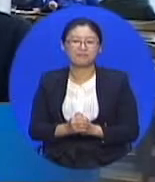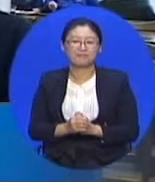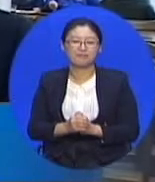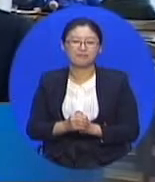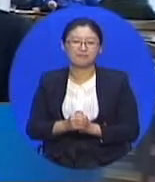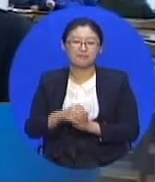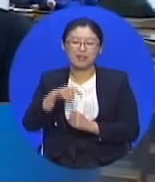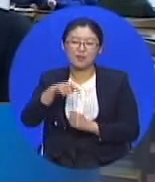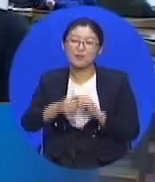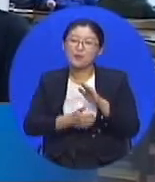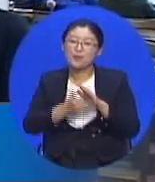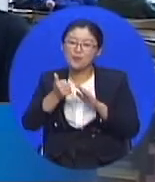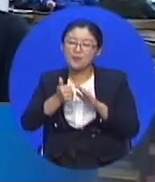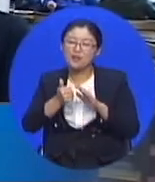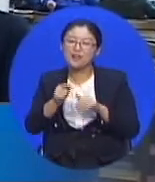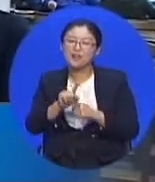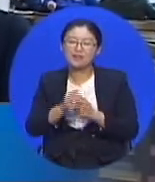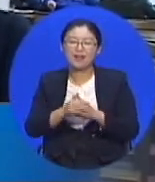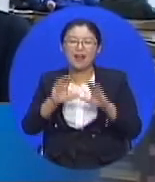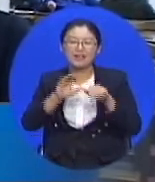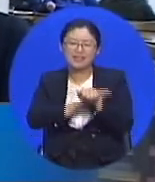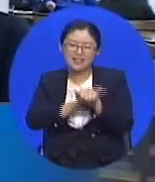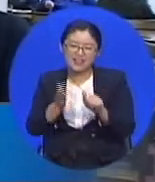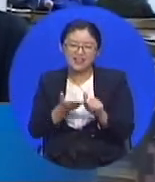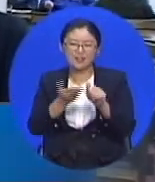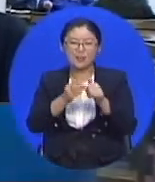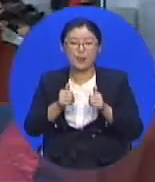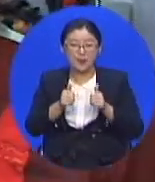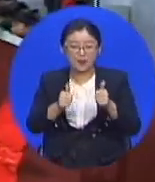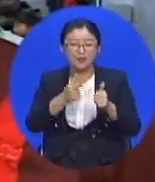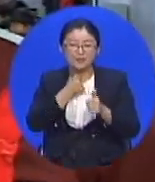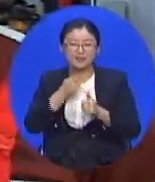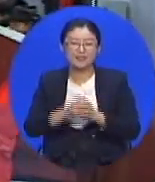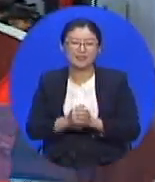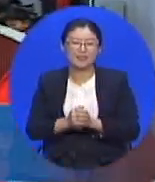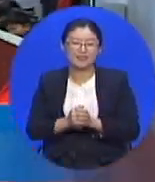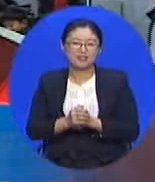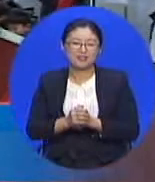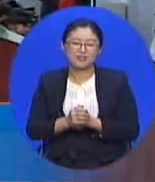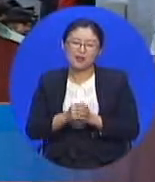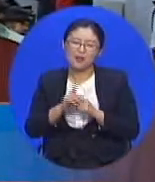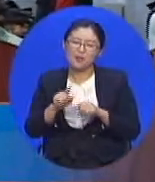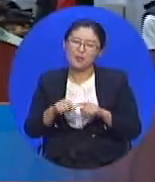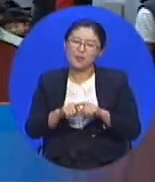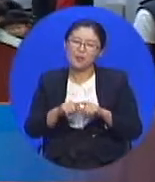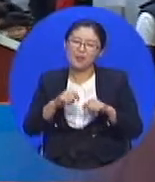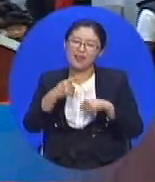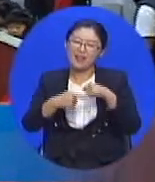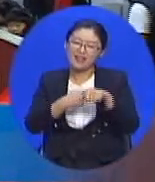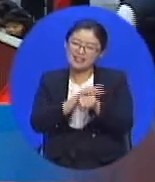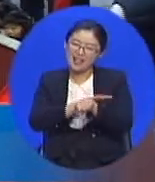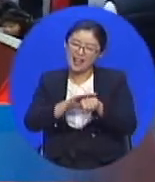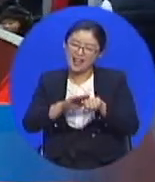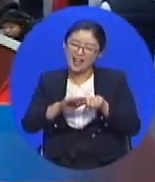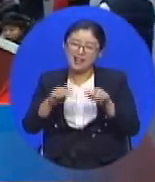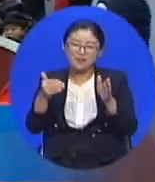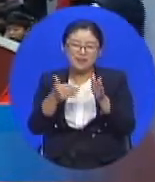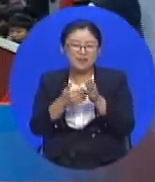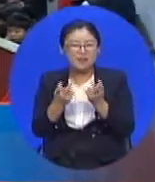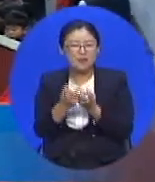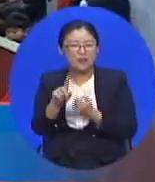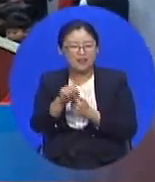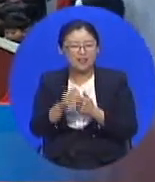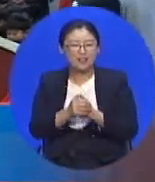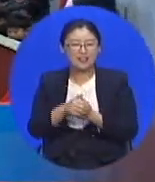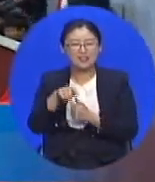소명이 그냥 아이들 잘 키워내는 것이니까 열심히 하도록 하겠습니다. 어떻게 하면 한 해를 잘 마무리 지을 수 있을까 생각하다가 설린애용이라는 게